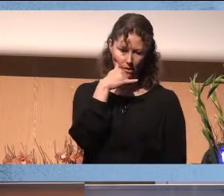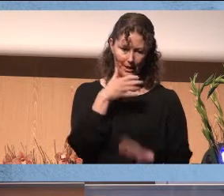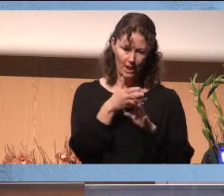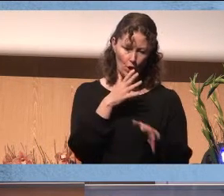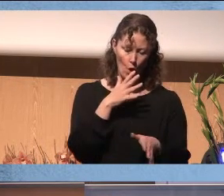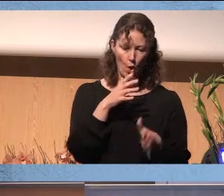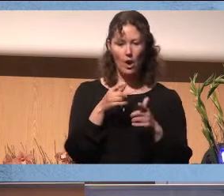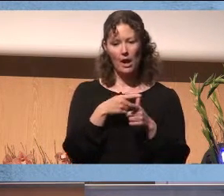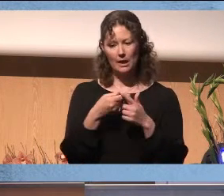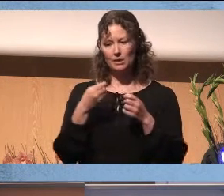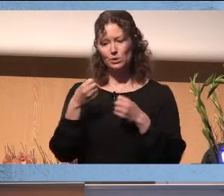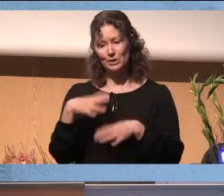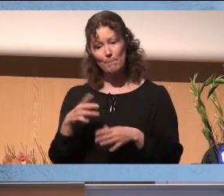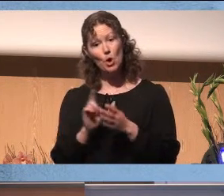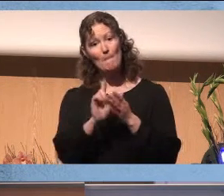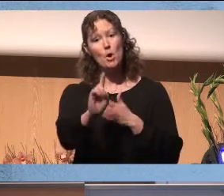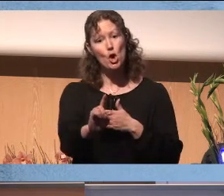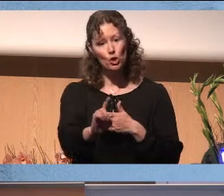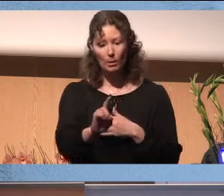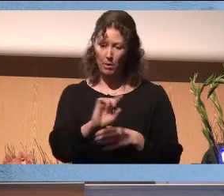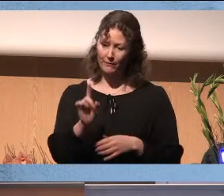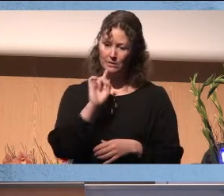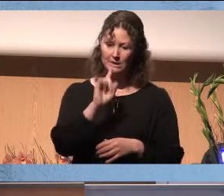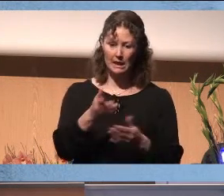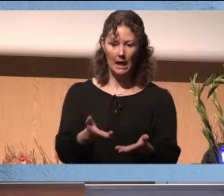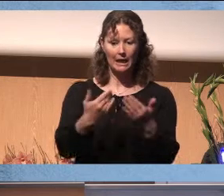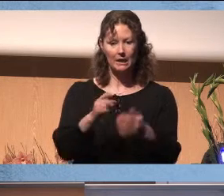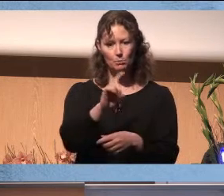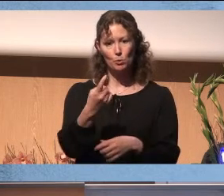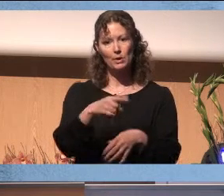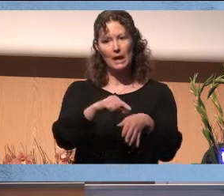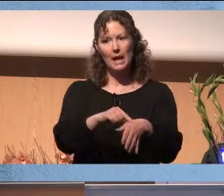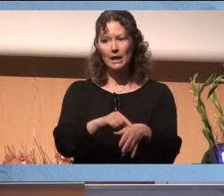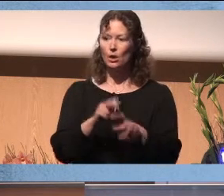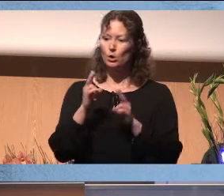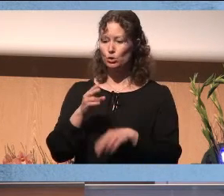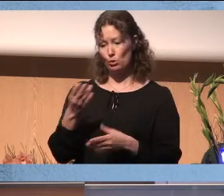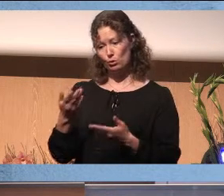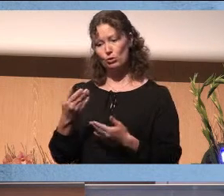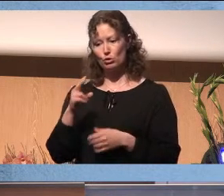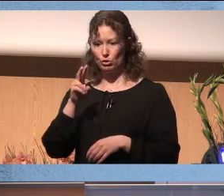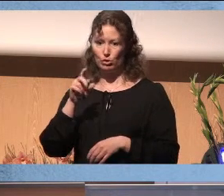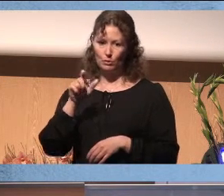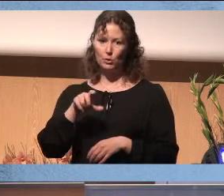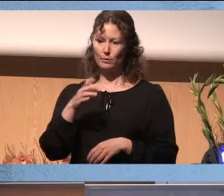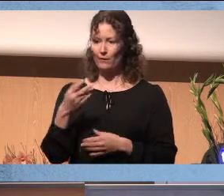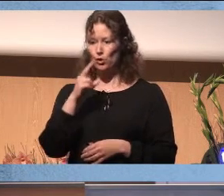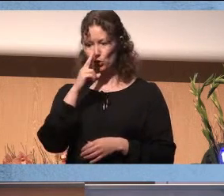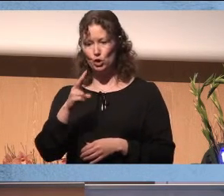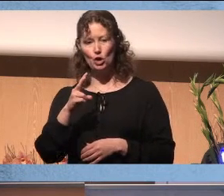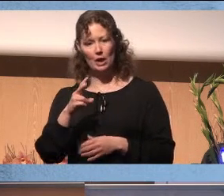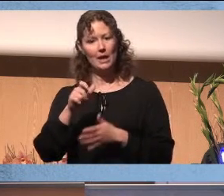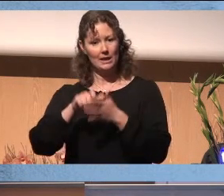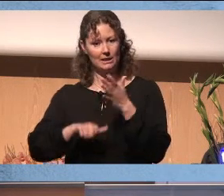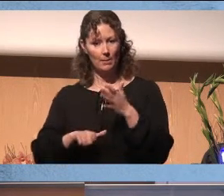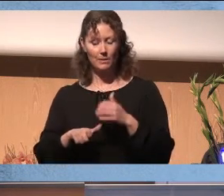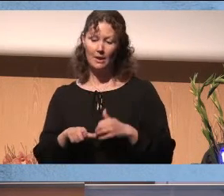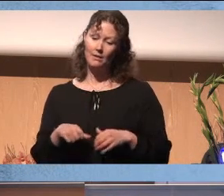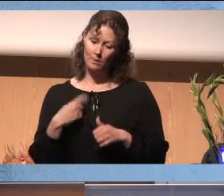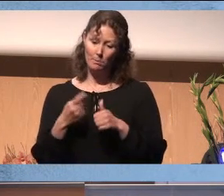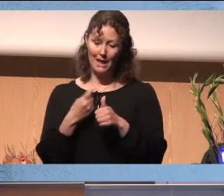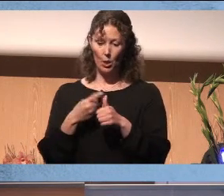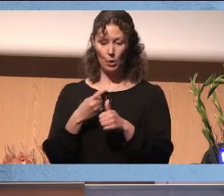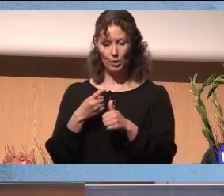kanskje møte for å stille helt enkle spørsmål til legen, og også type forny resept. Vi piloterer faktisk den